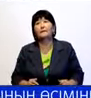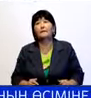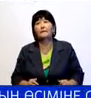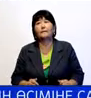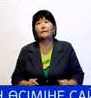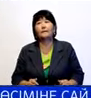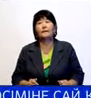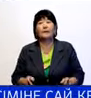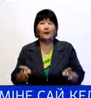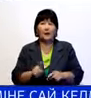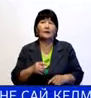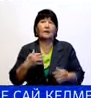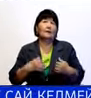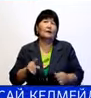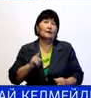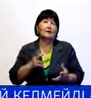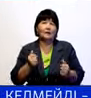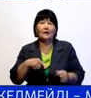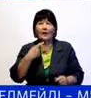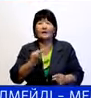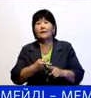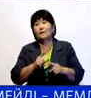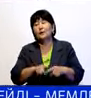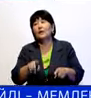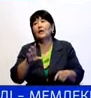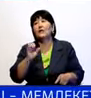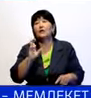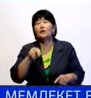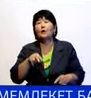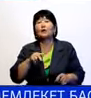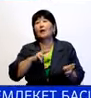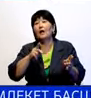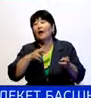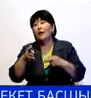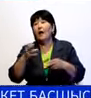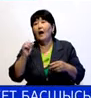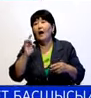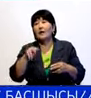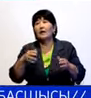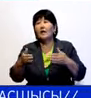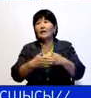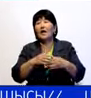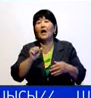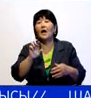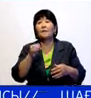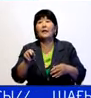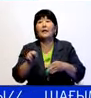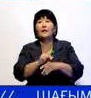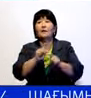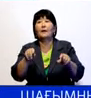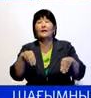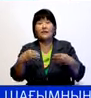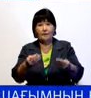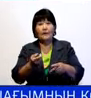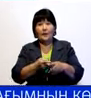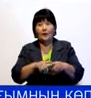ay qarağa de qaradık desek de boladık bastı. Adip qoqta şeksiyul qat ne dedik, qayda aralğa jaqındatıp bizde mana aba emxanasında bergen osı